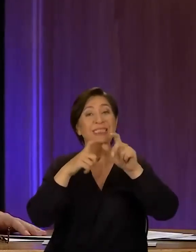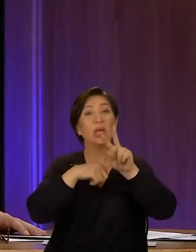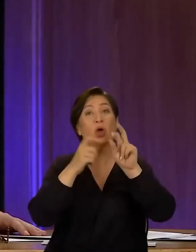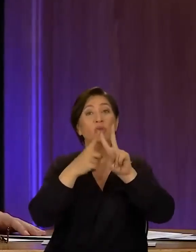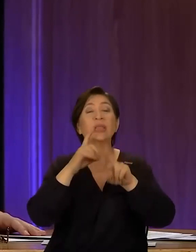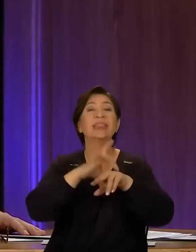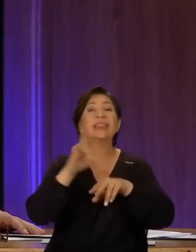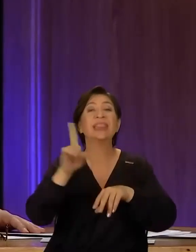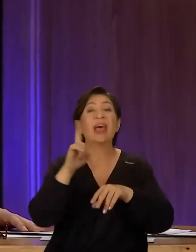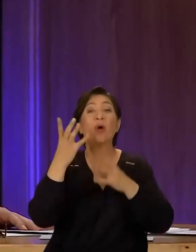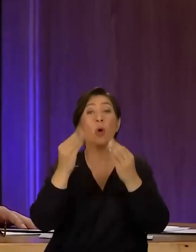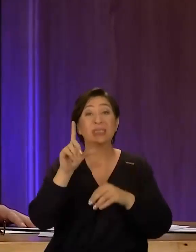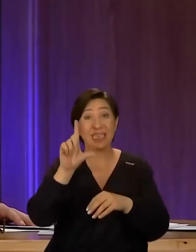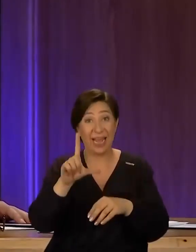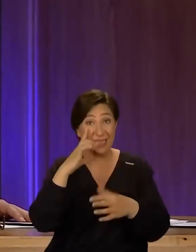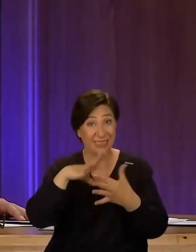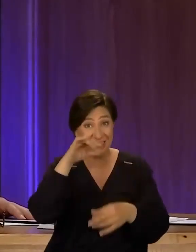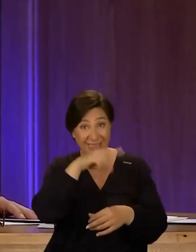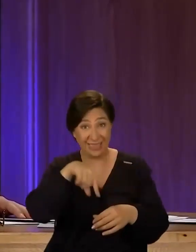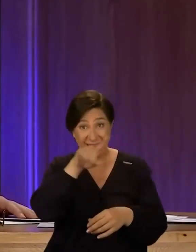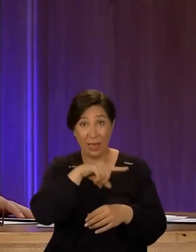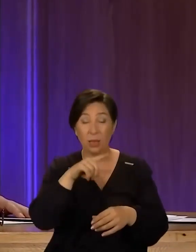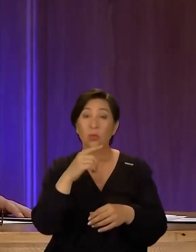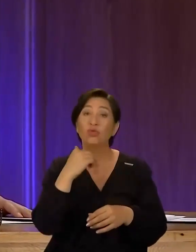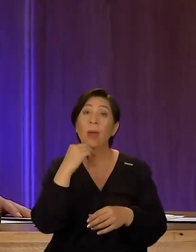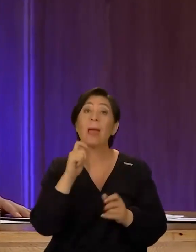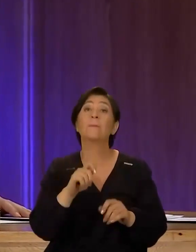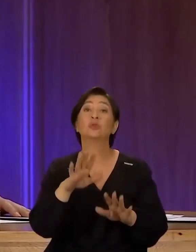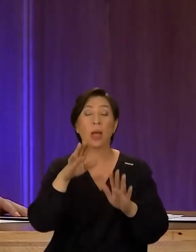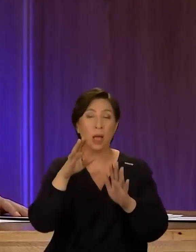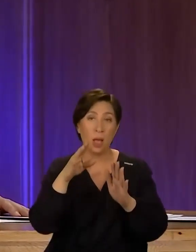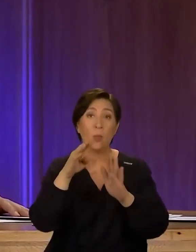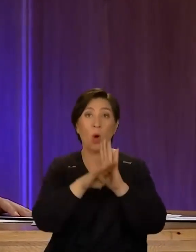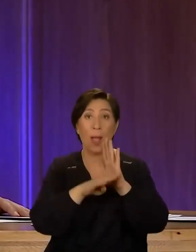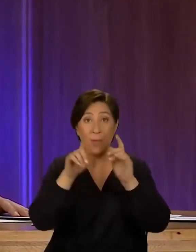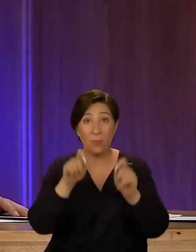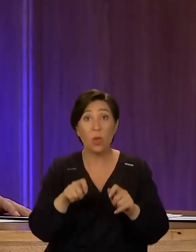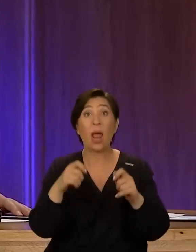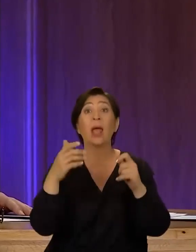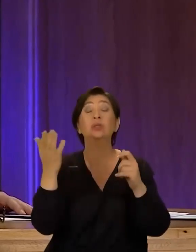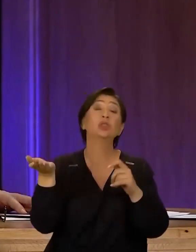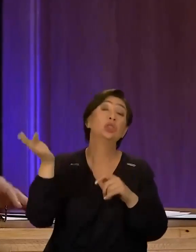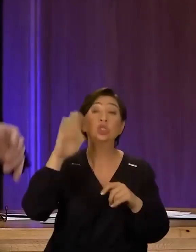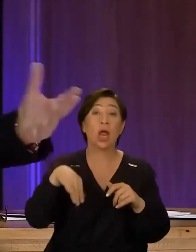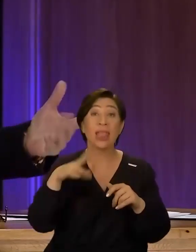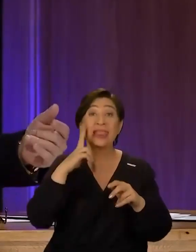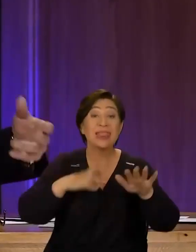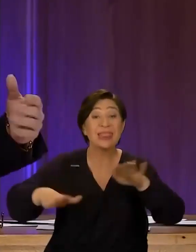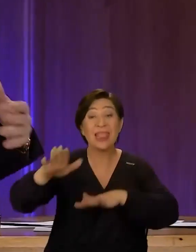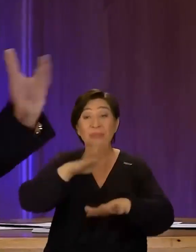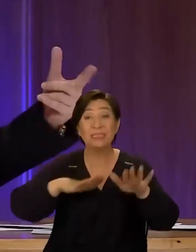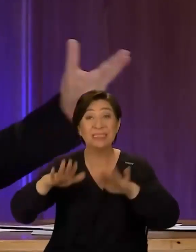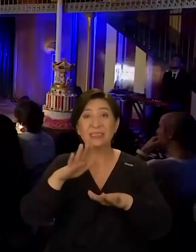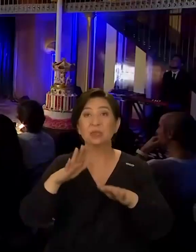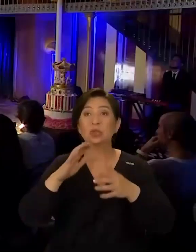insanlar, yani tedavi görmesi gereken insanlar, eğer tabii rol yapmıyorlarsa program yapıyorlar ve sonra temizlik